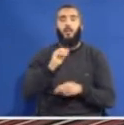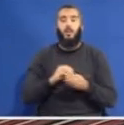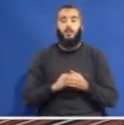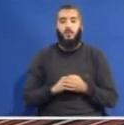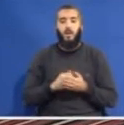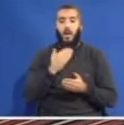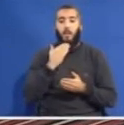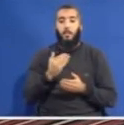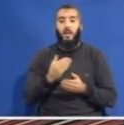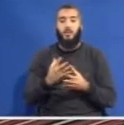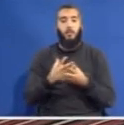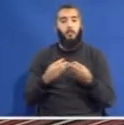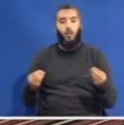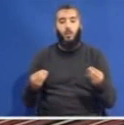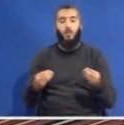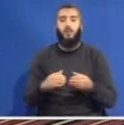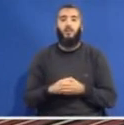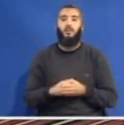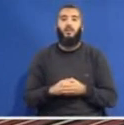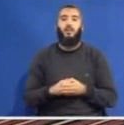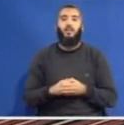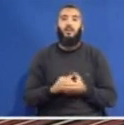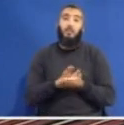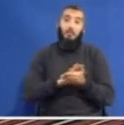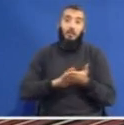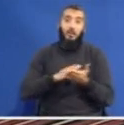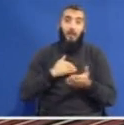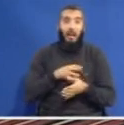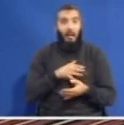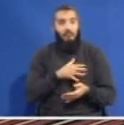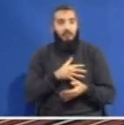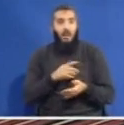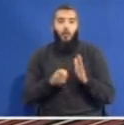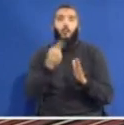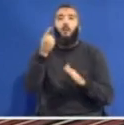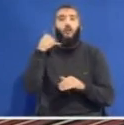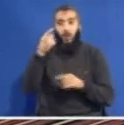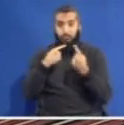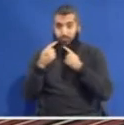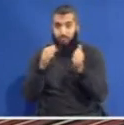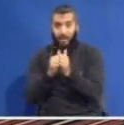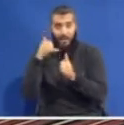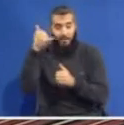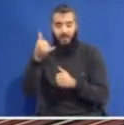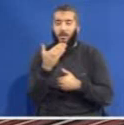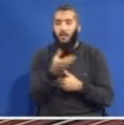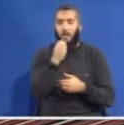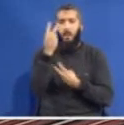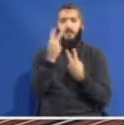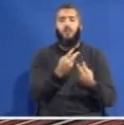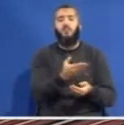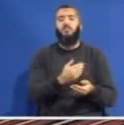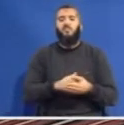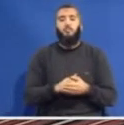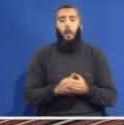شكرا لكم شيخنا، أنا شوية مرتبكة خاطر أول مرة. لا لا مرحبا، راكي في دارك أخت حليمة، تفضل.